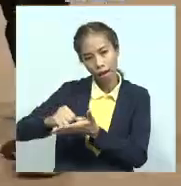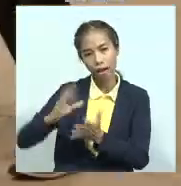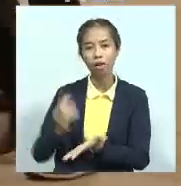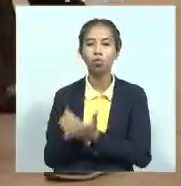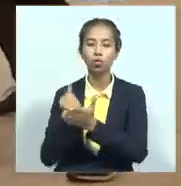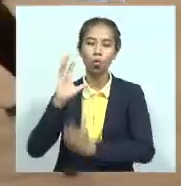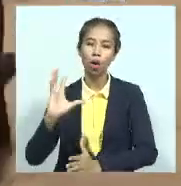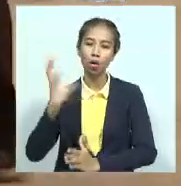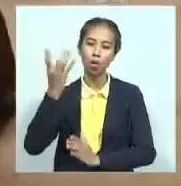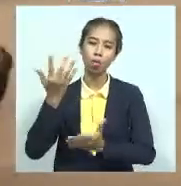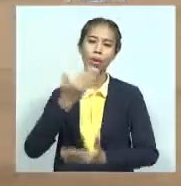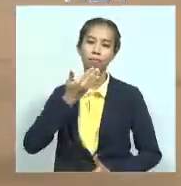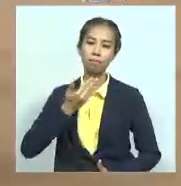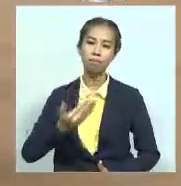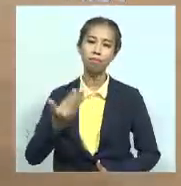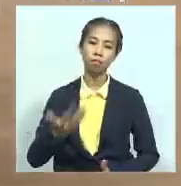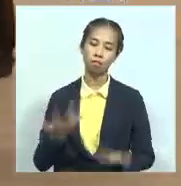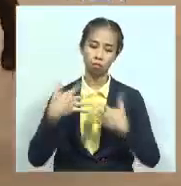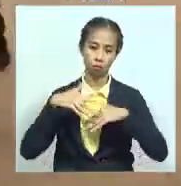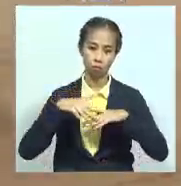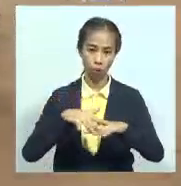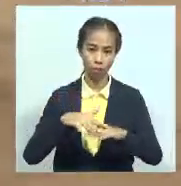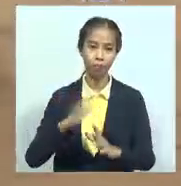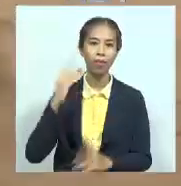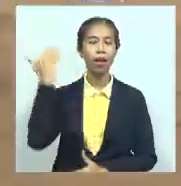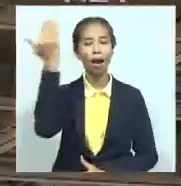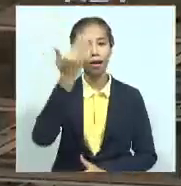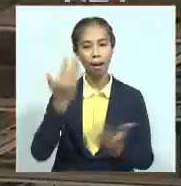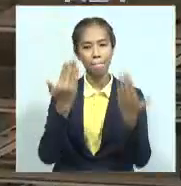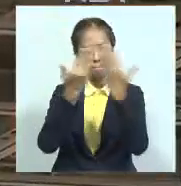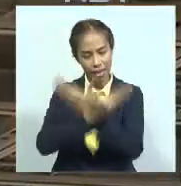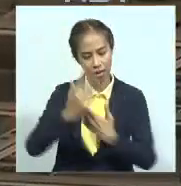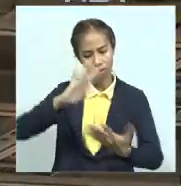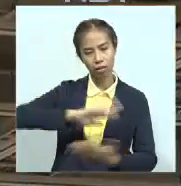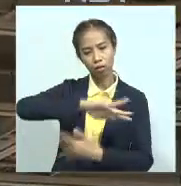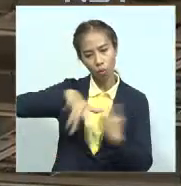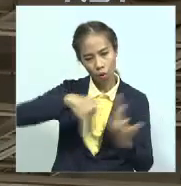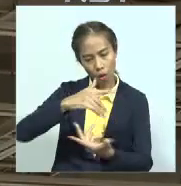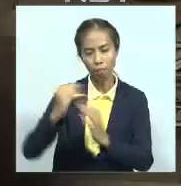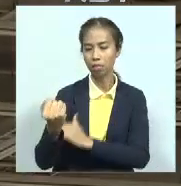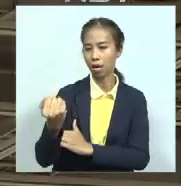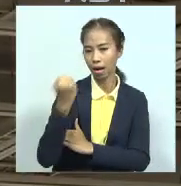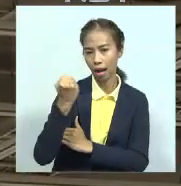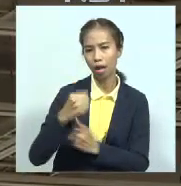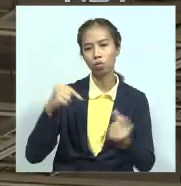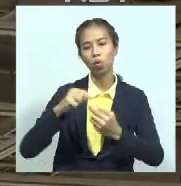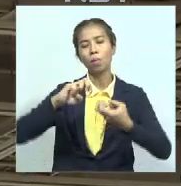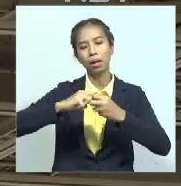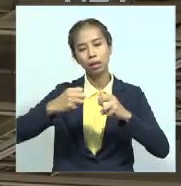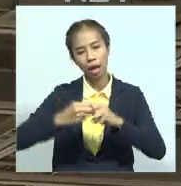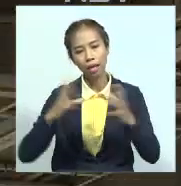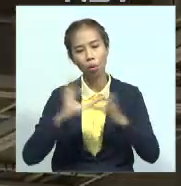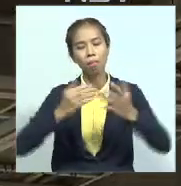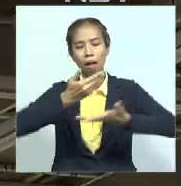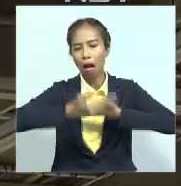งยืนที่ทุกคนมีส่วนร่วมการเปลี่ยนแปลงสภาพภูมิอากาศสิ่งแวดล้อมและพลังงานรวมไปถึงปัญหาสงครามการค้าด้วยค่ะ